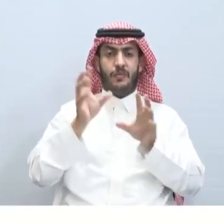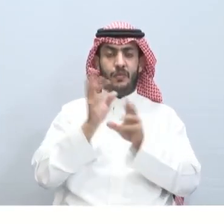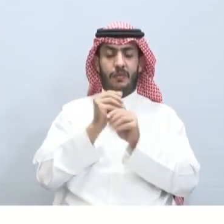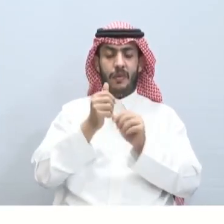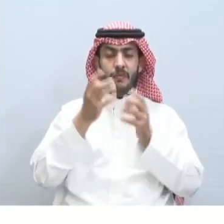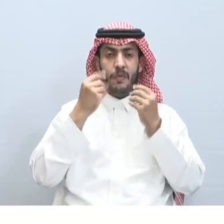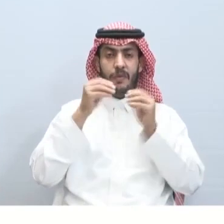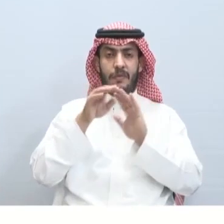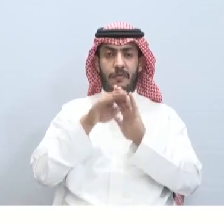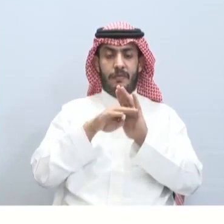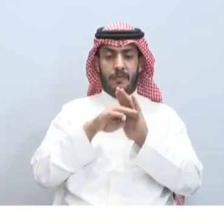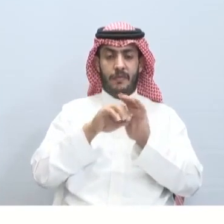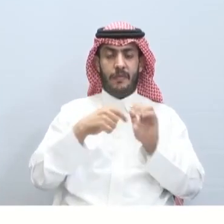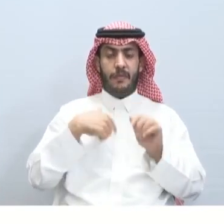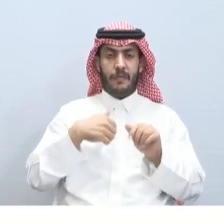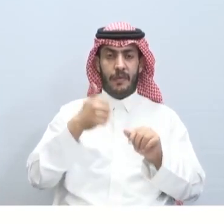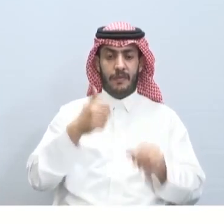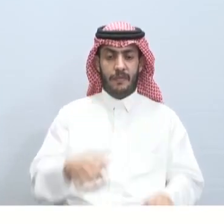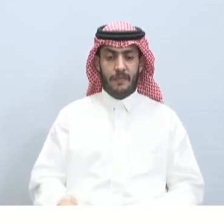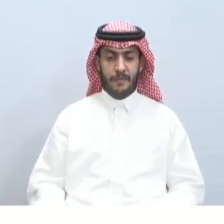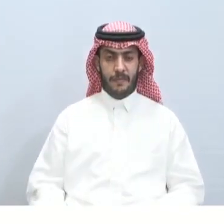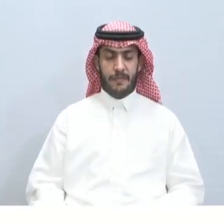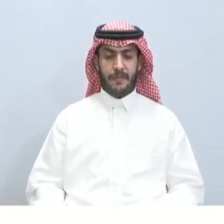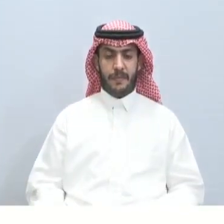بناء على المعلومات التي قمت